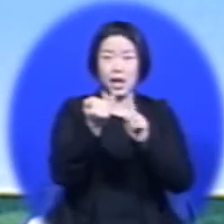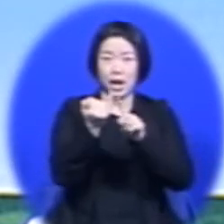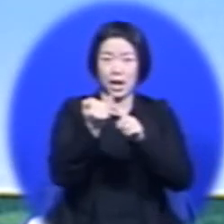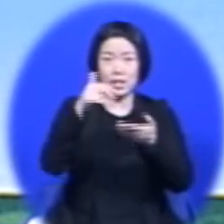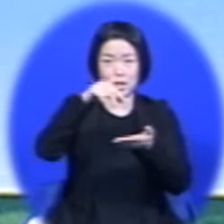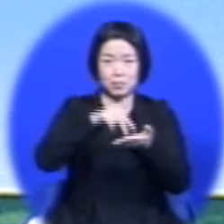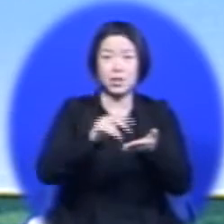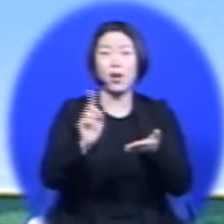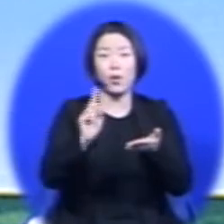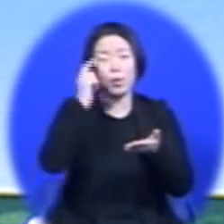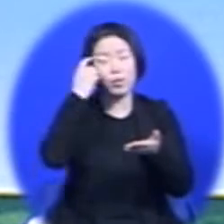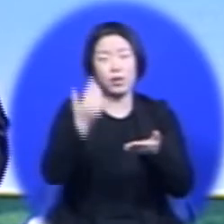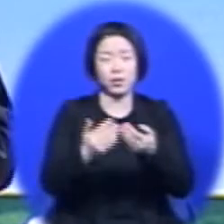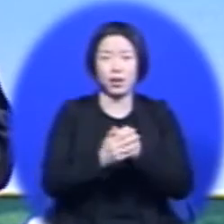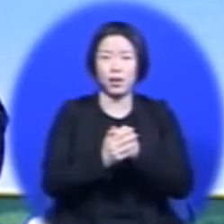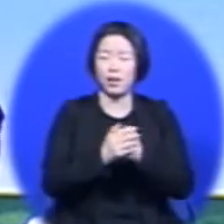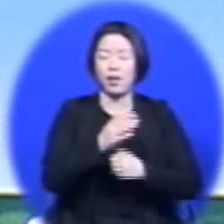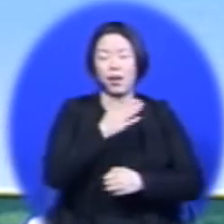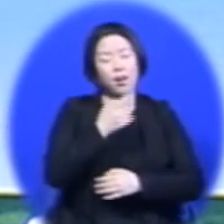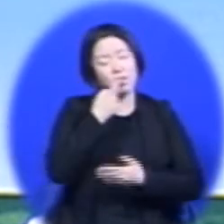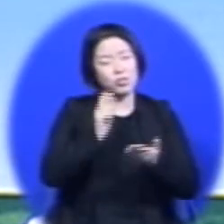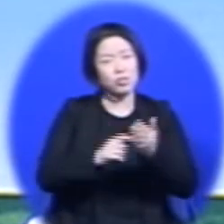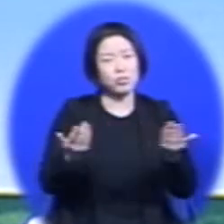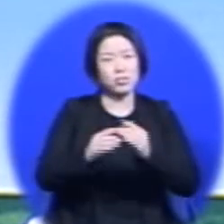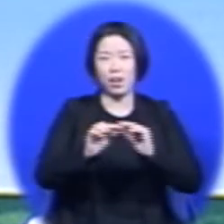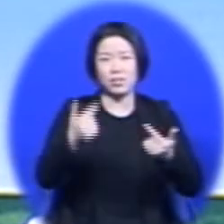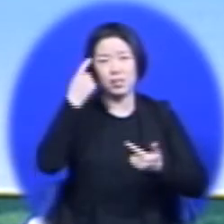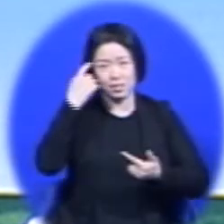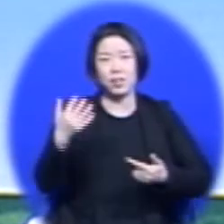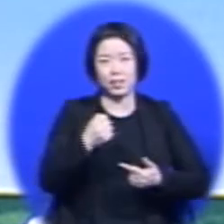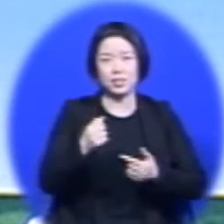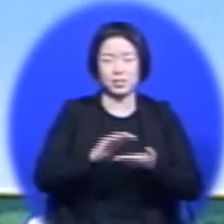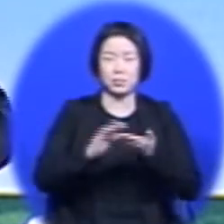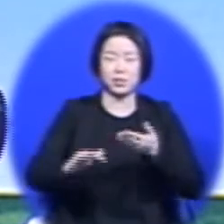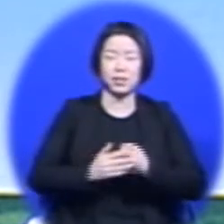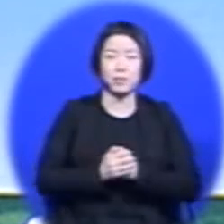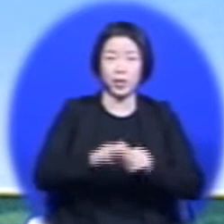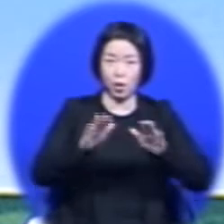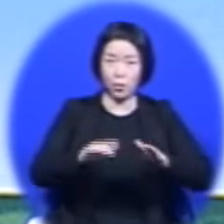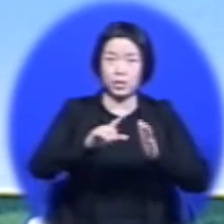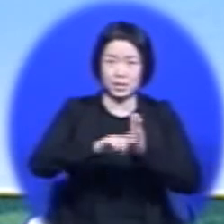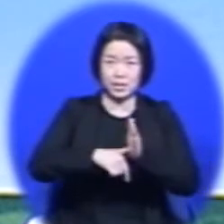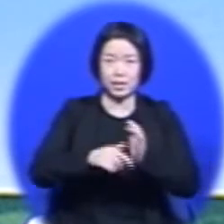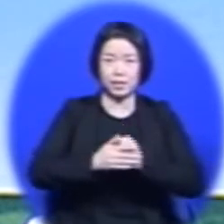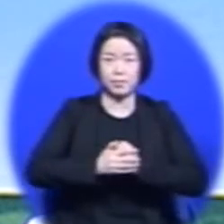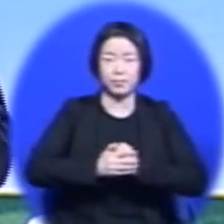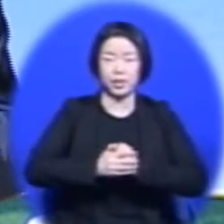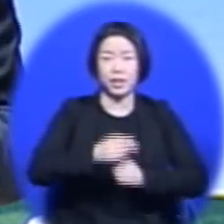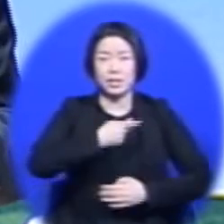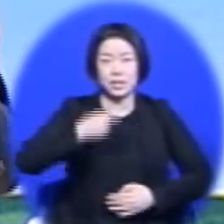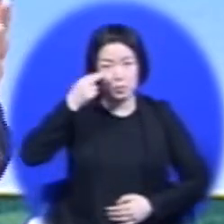어떨까? 아, 쉬운 일이 아니라는 생각이 들더라고요. 오늘 이 시간에 사도